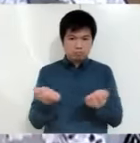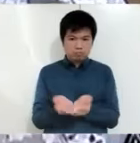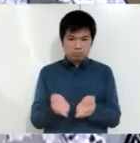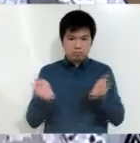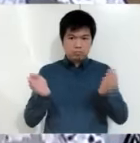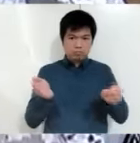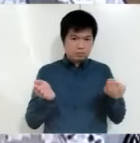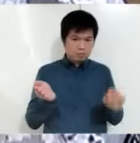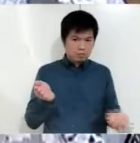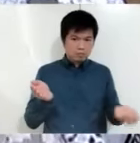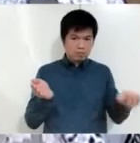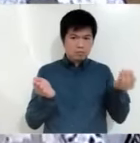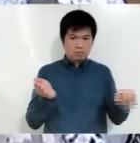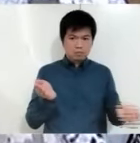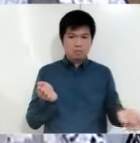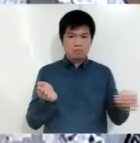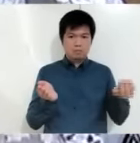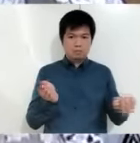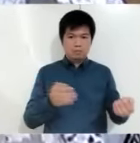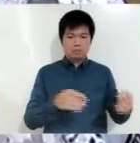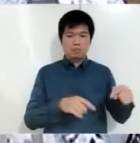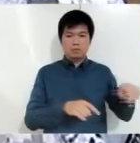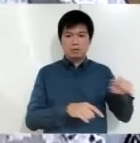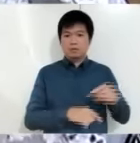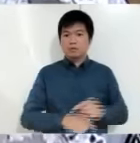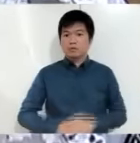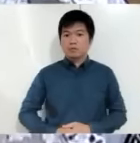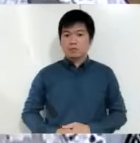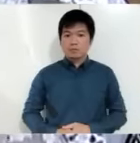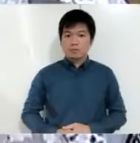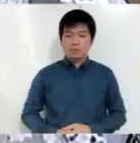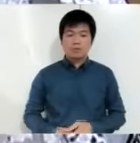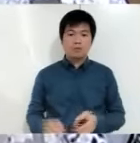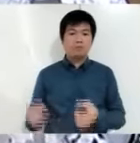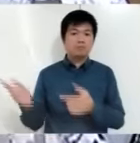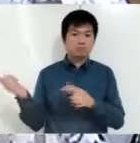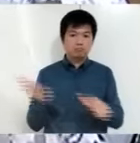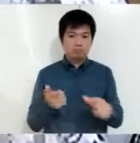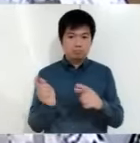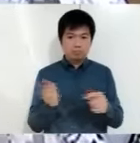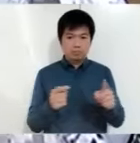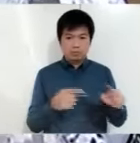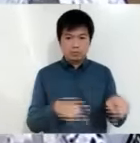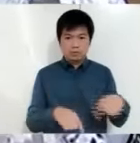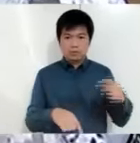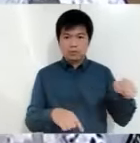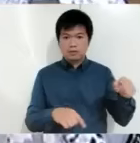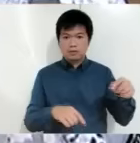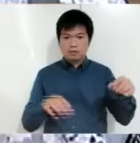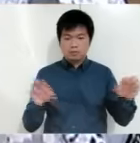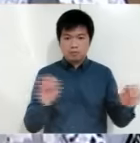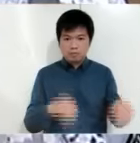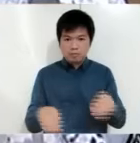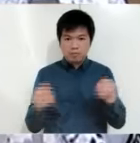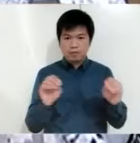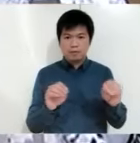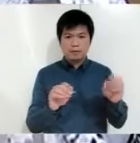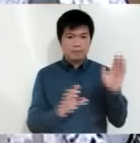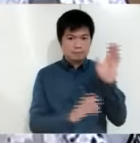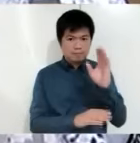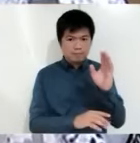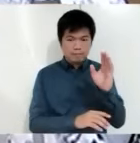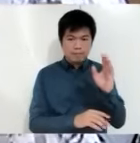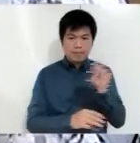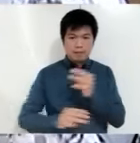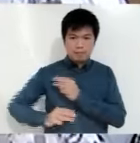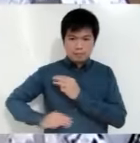military operations, we have the sea leaf, logistics run, we can conduct amphibious operations, we can conduct humanitarian assistance